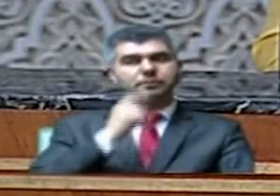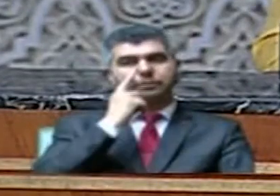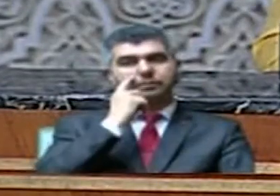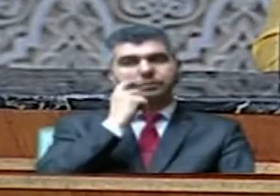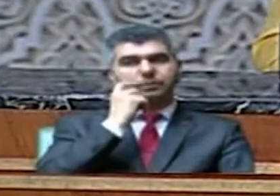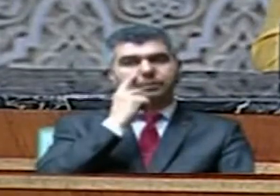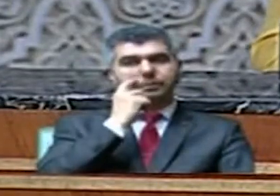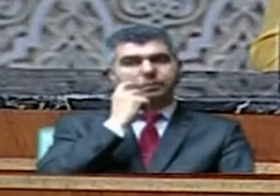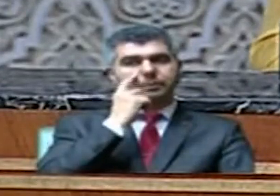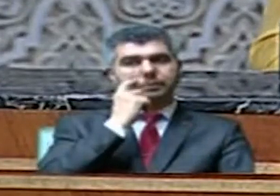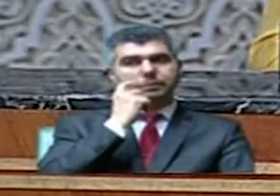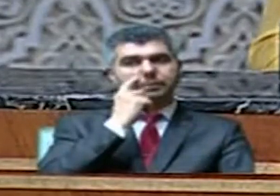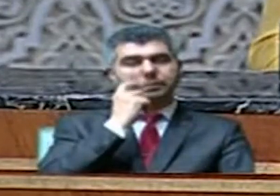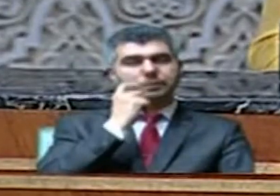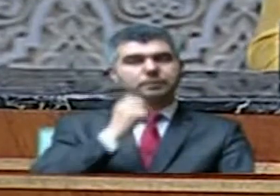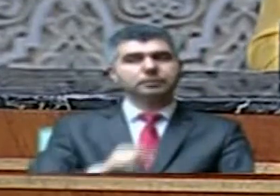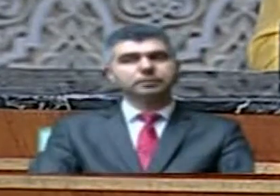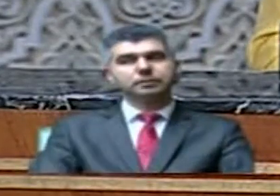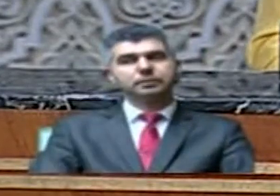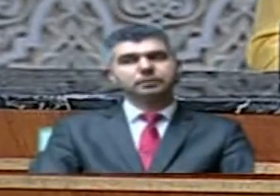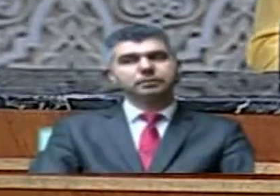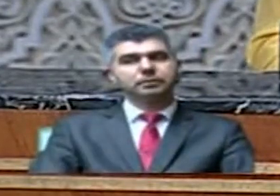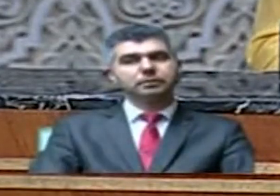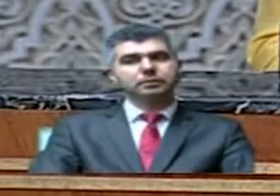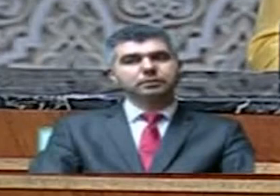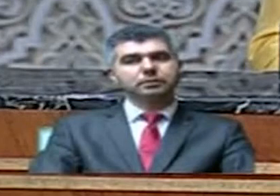إجابة إلى هذا السؤال.